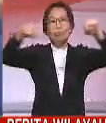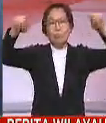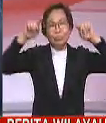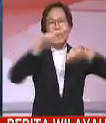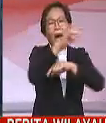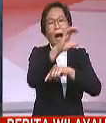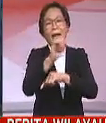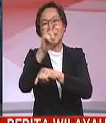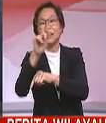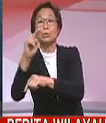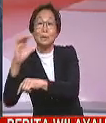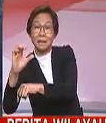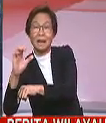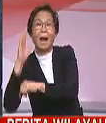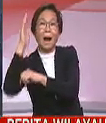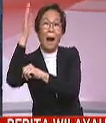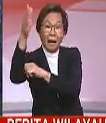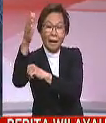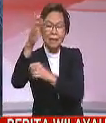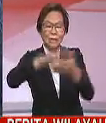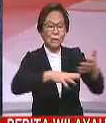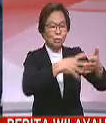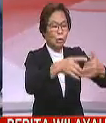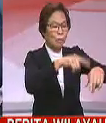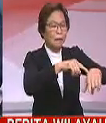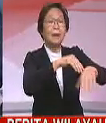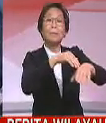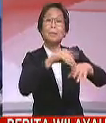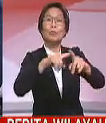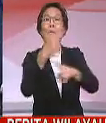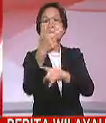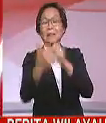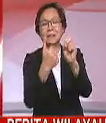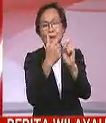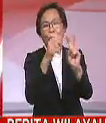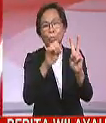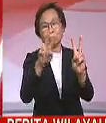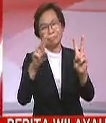convocation ICATS UC yang dijadualkan pada Mac tahun ini.